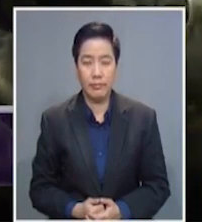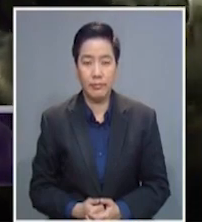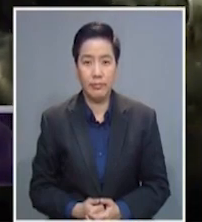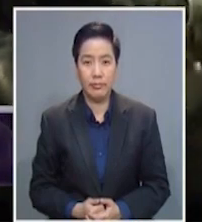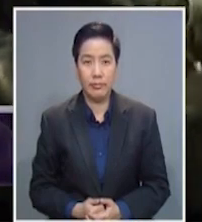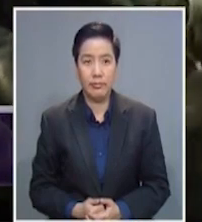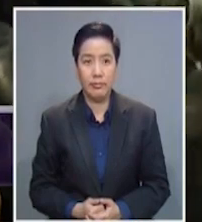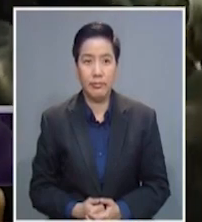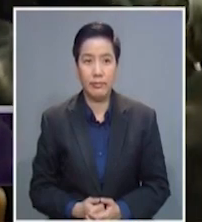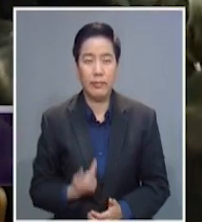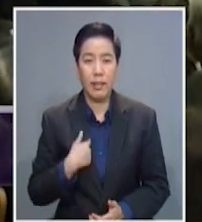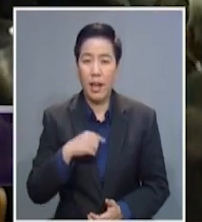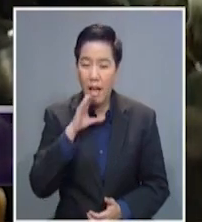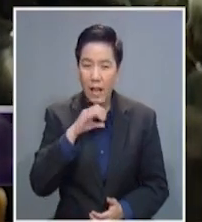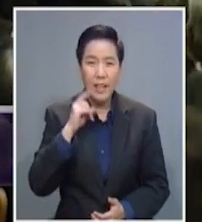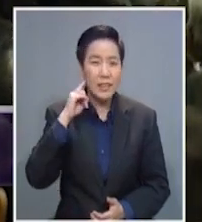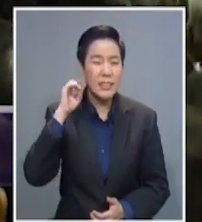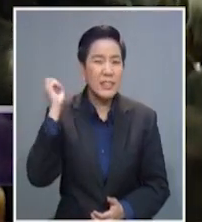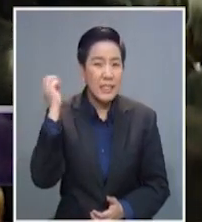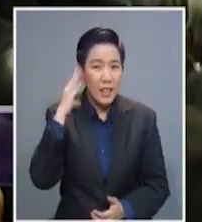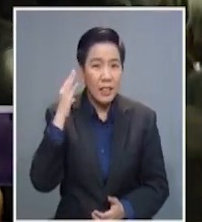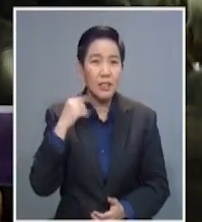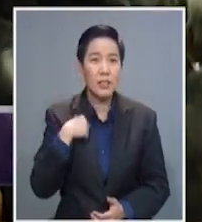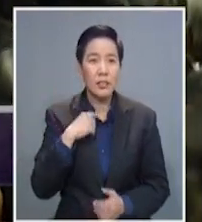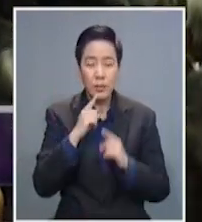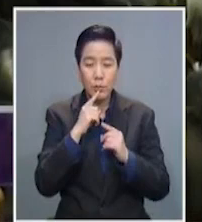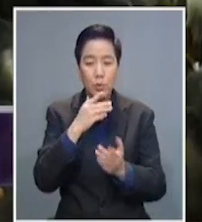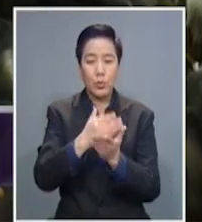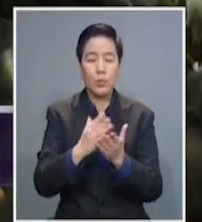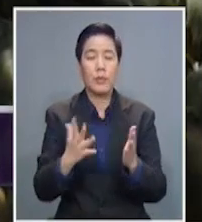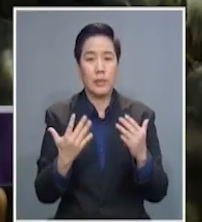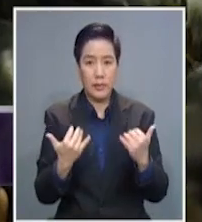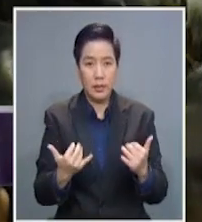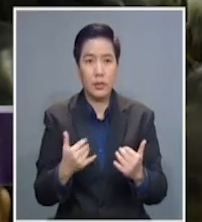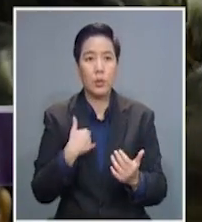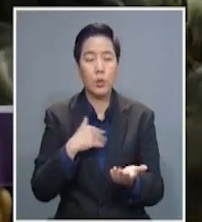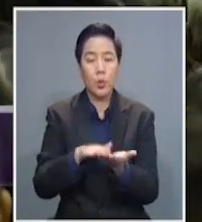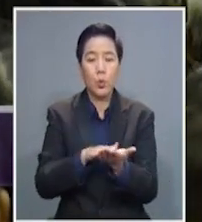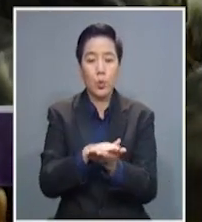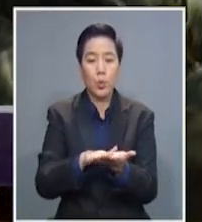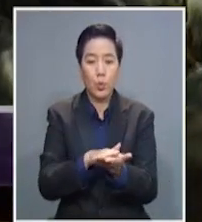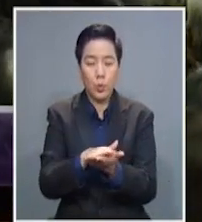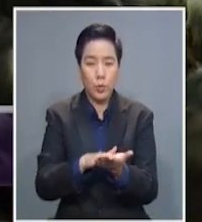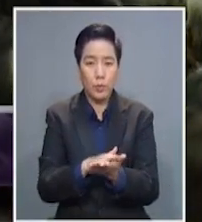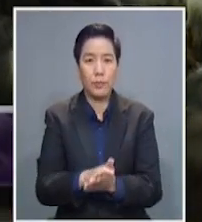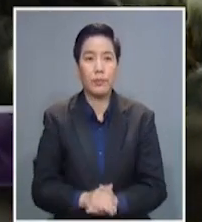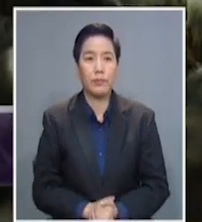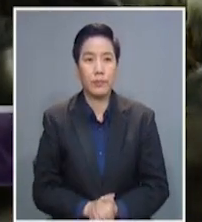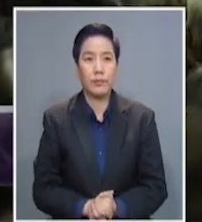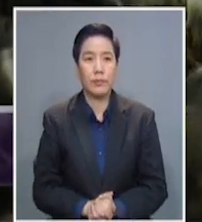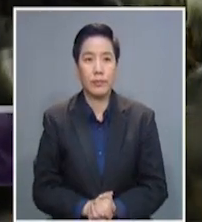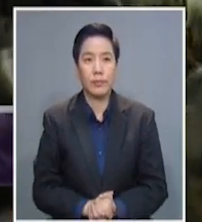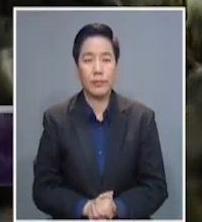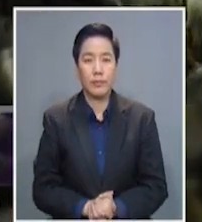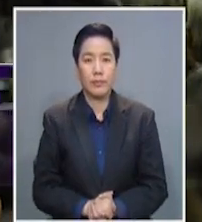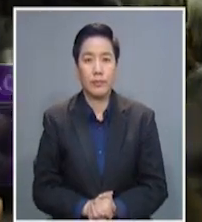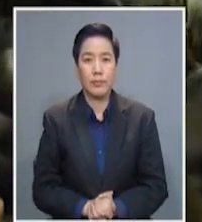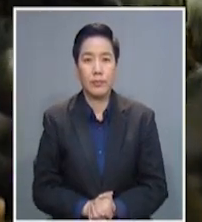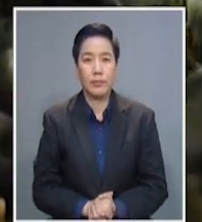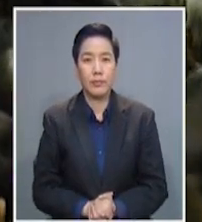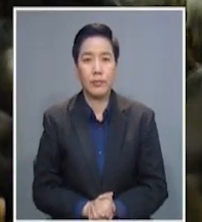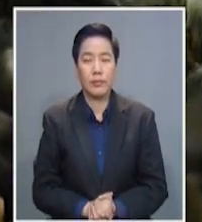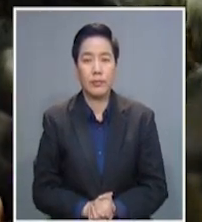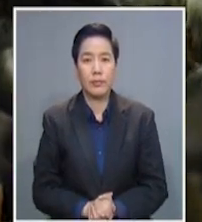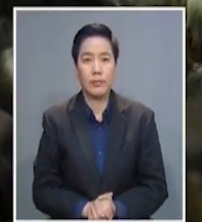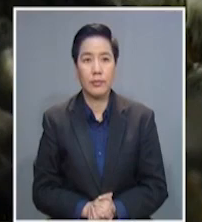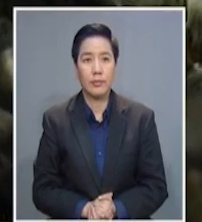ผมแกล้งเหตุการณ์มาเลยว่าไม่งั้นก็ไม่อยู่คู่กันทันทีนะขอโทษไปใหญ่ไปโตไปท